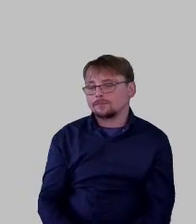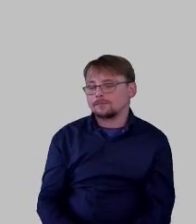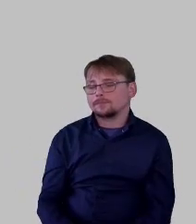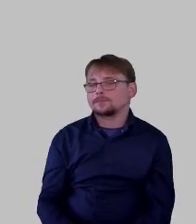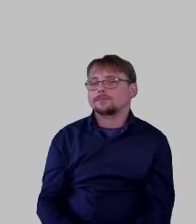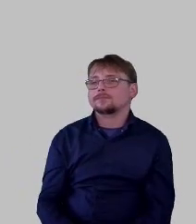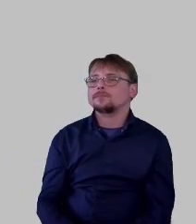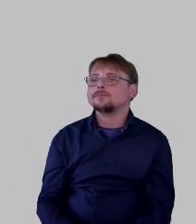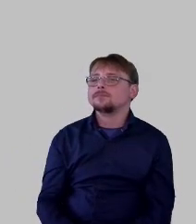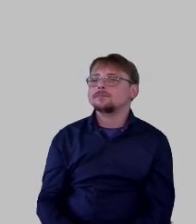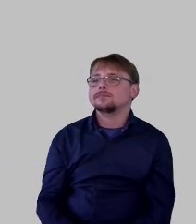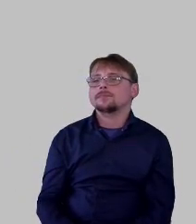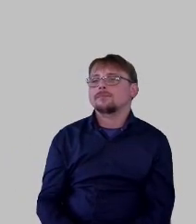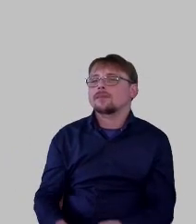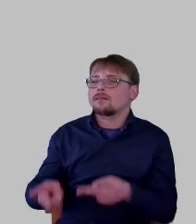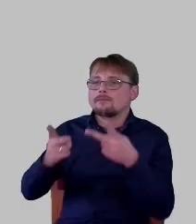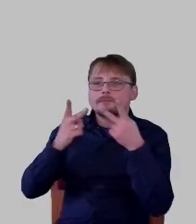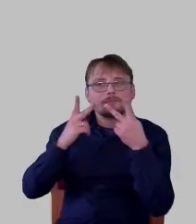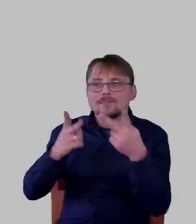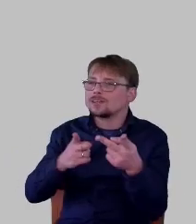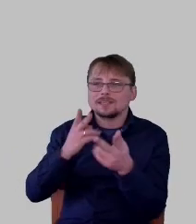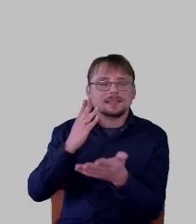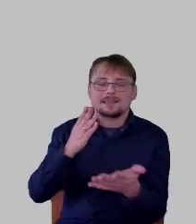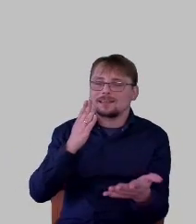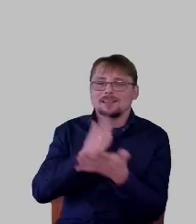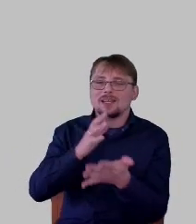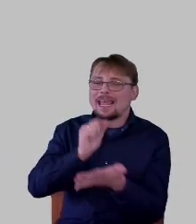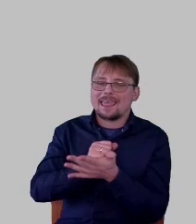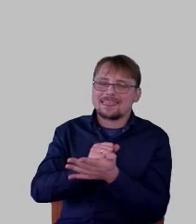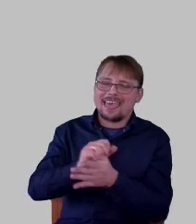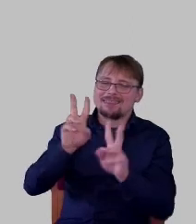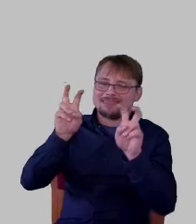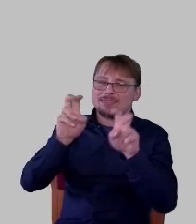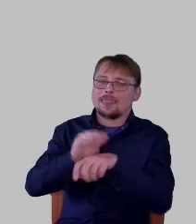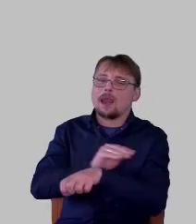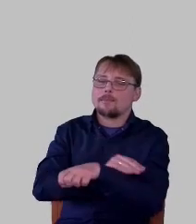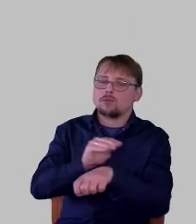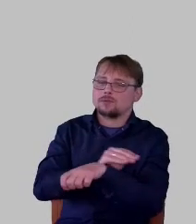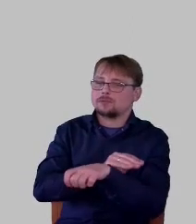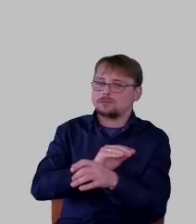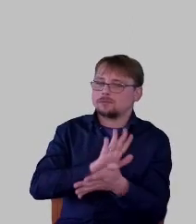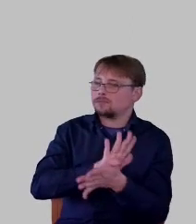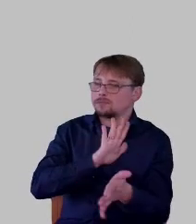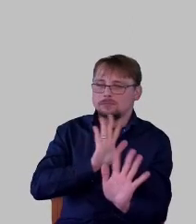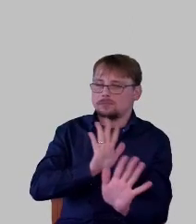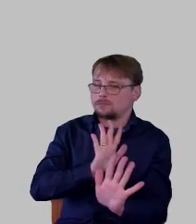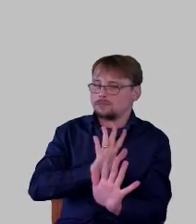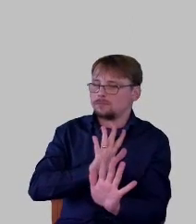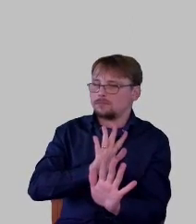to, że istotne są nie tylko zajęcia o charakterze terapeutycznym. Tak, przyzwyczailiśmy się do myślenie o tym,